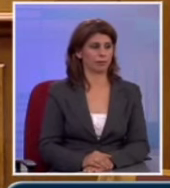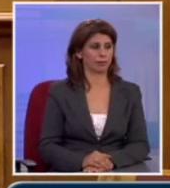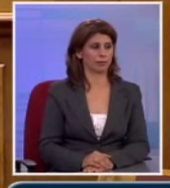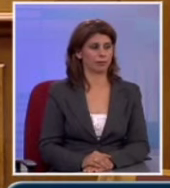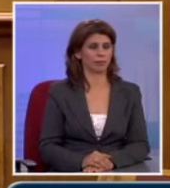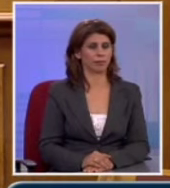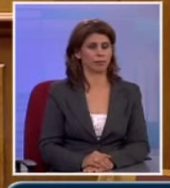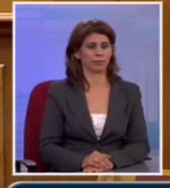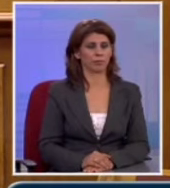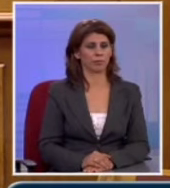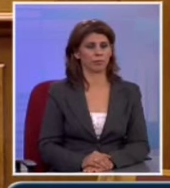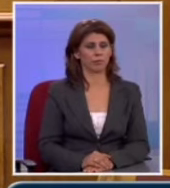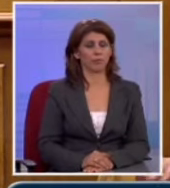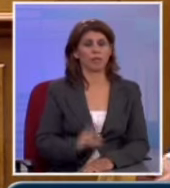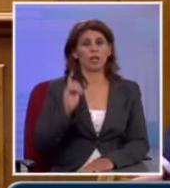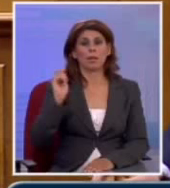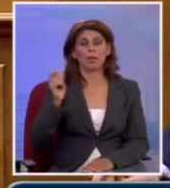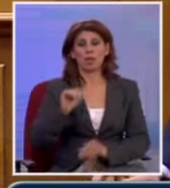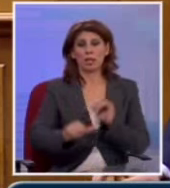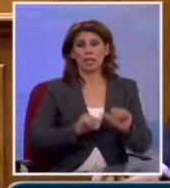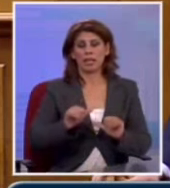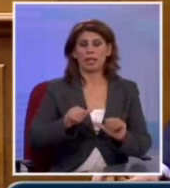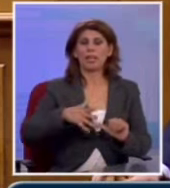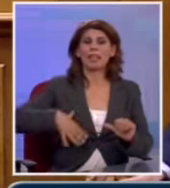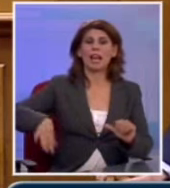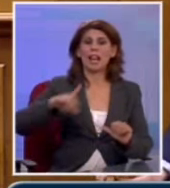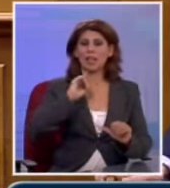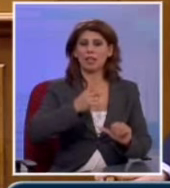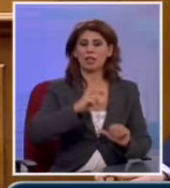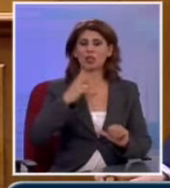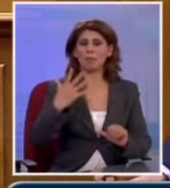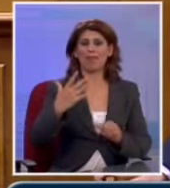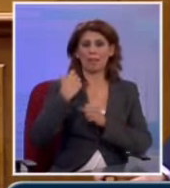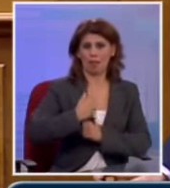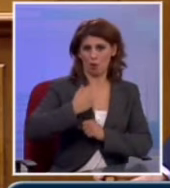η πολιτική αλλαγή και η λαϊκή εντολή της 25ης του Γενάρη